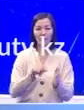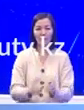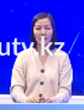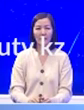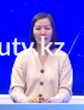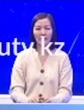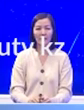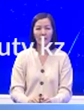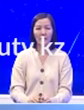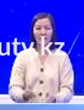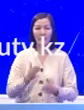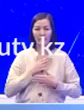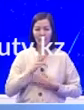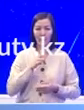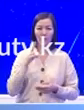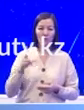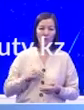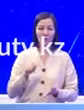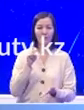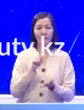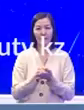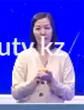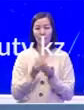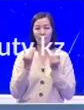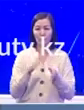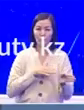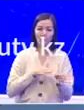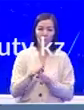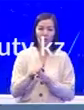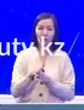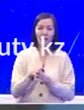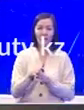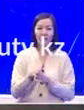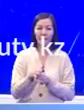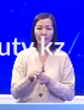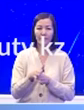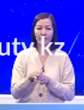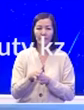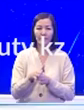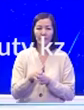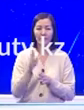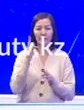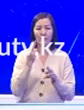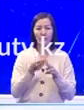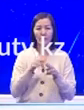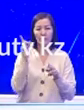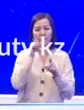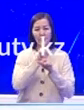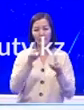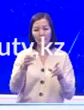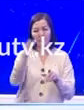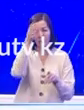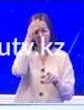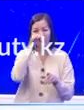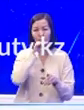Балалық парызымды, қарызымды бүгін өтедім деп қуанам. Академик шыққан, бұл мектептен ақын шыққан, бұл